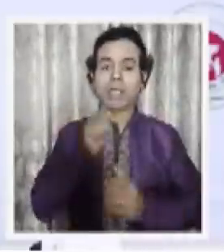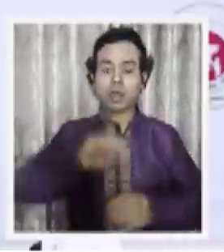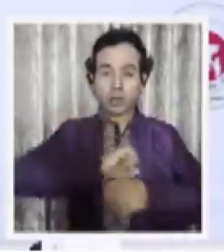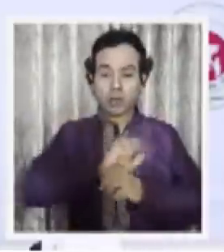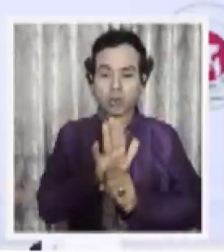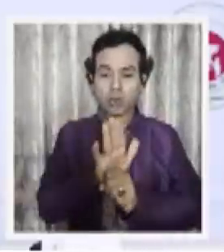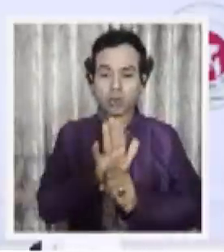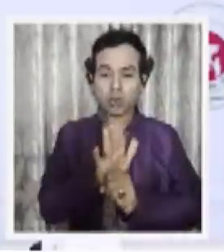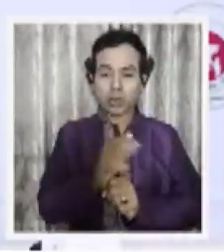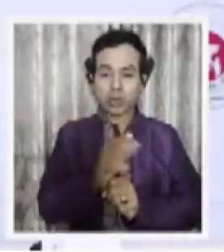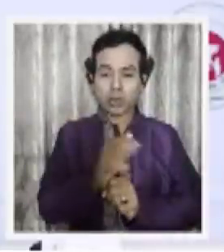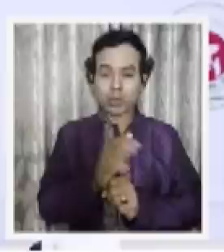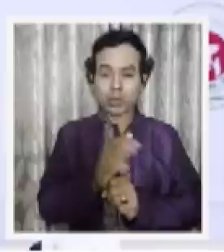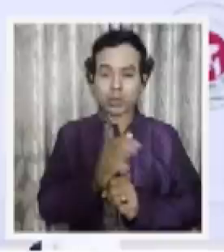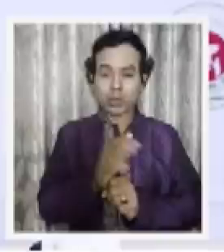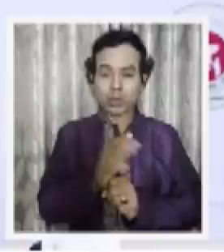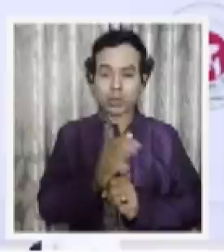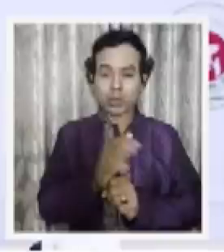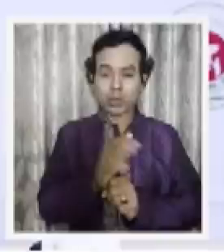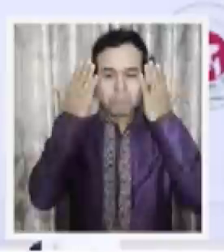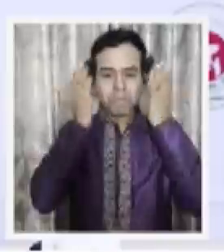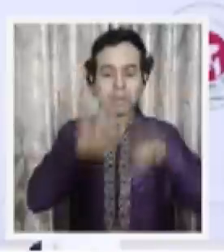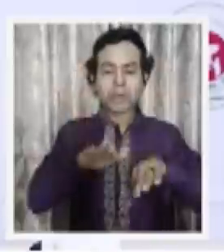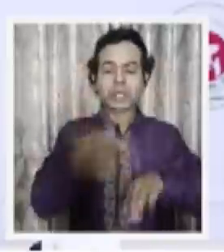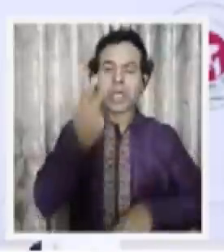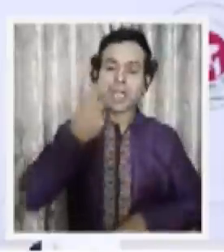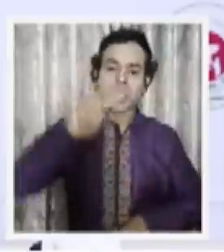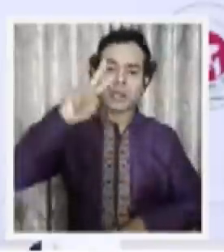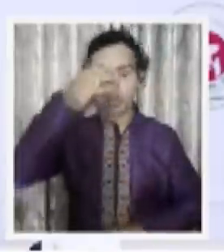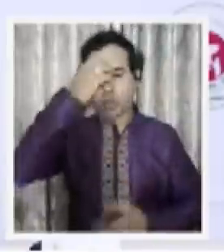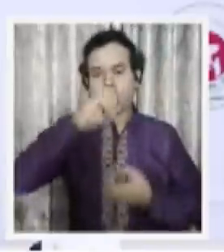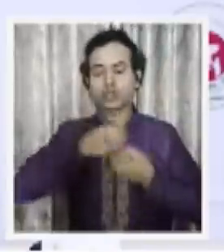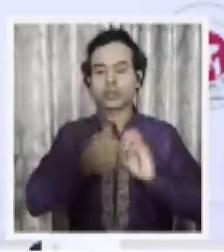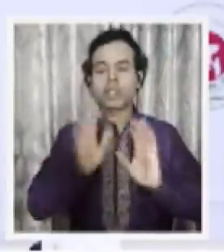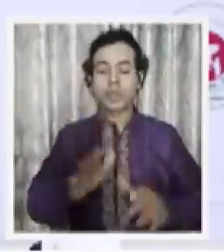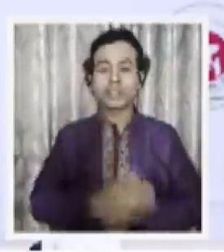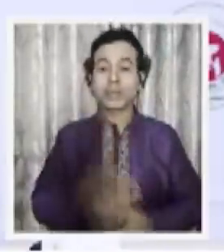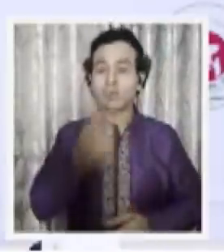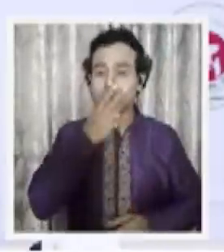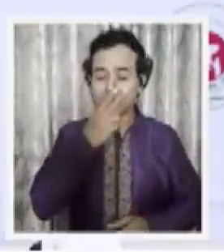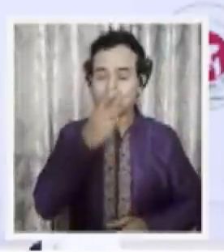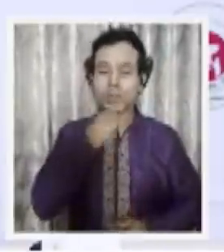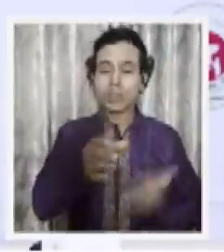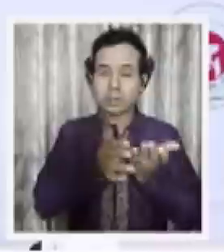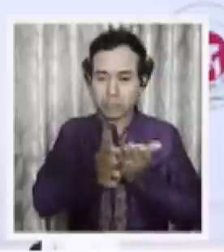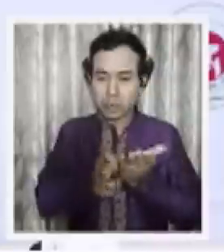বা আক্রান্ত হলে জটিলতা বাড়ে। এবং যারা ধূমপান করছেন তাদের জন্য এই রোগ আক্রান্ত